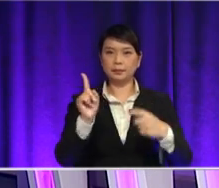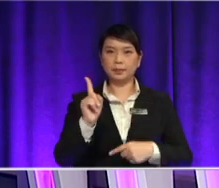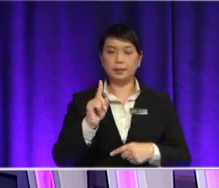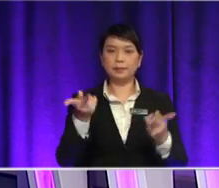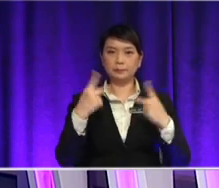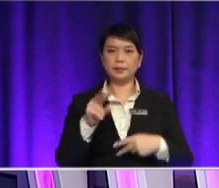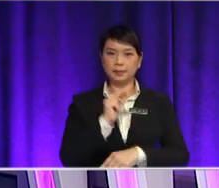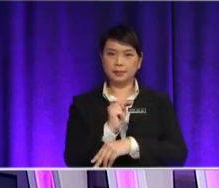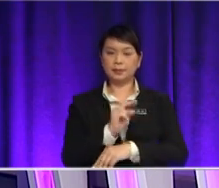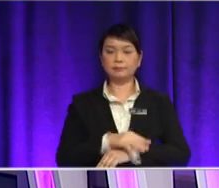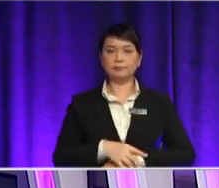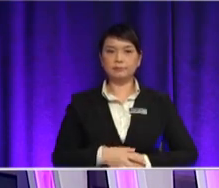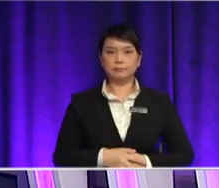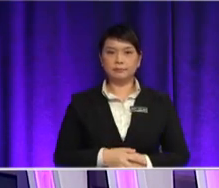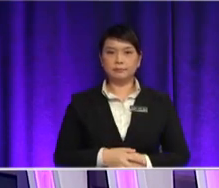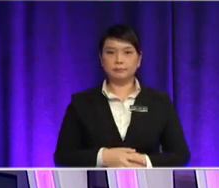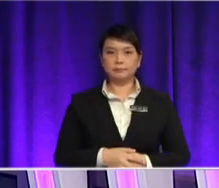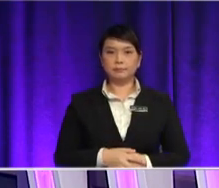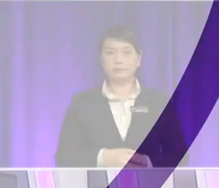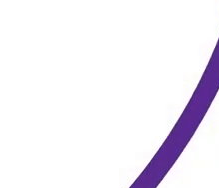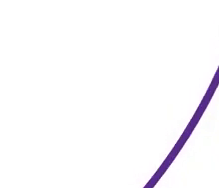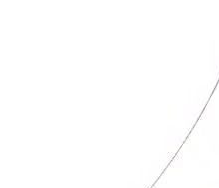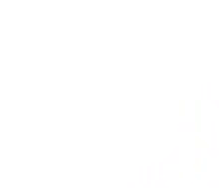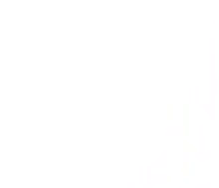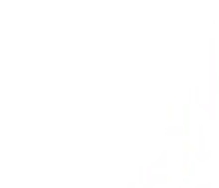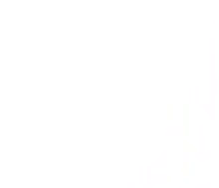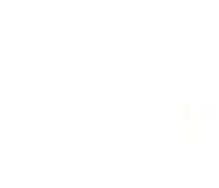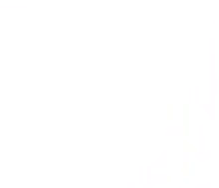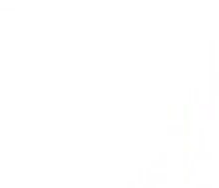ini di Didik TV KPM. Satu, dua tadi.